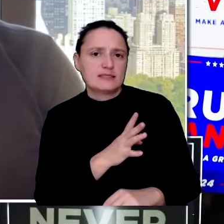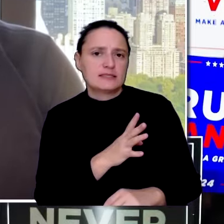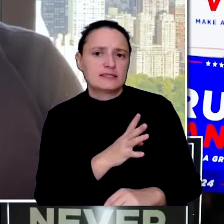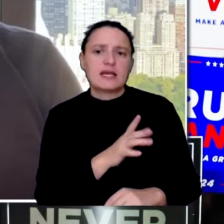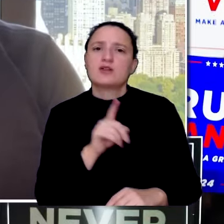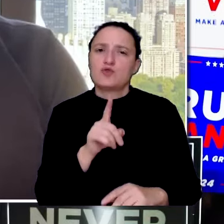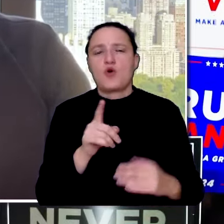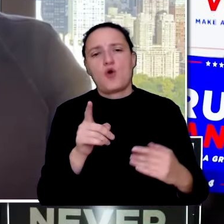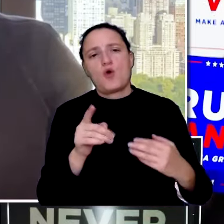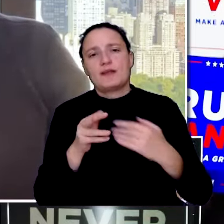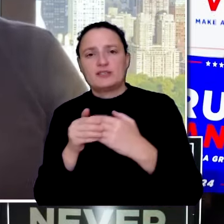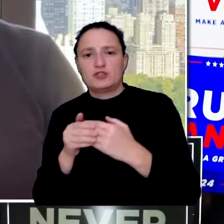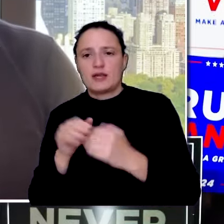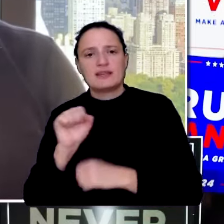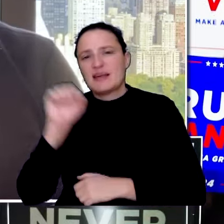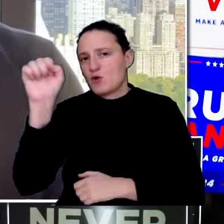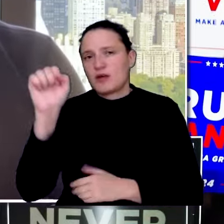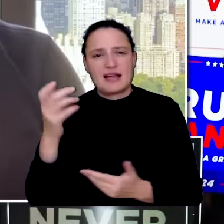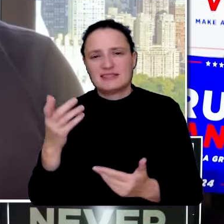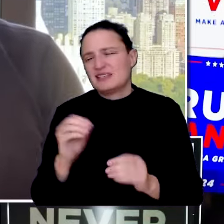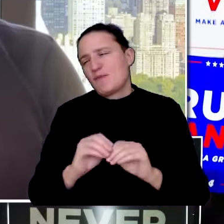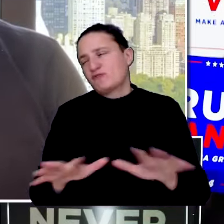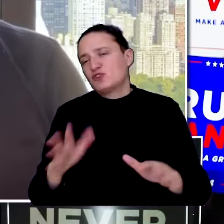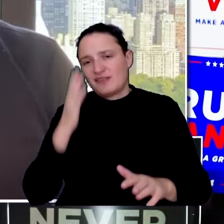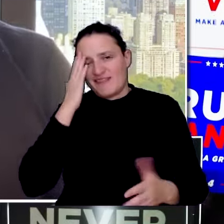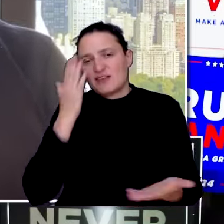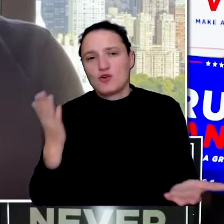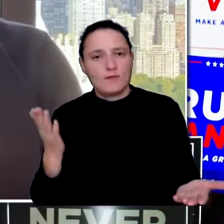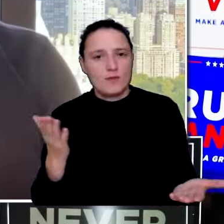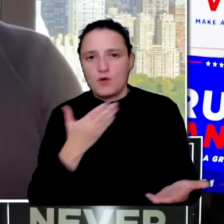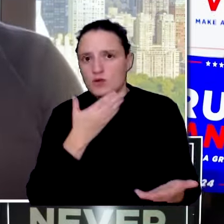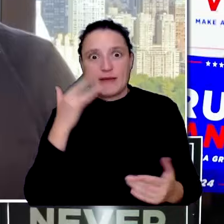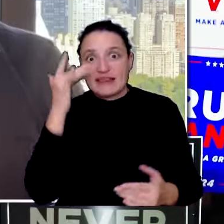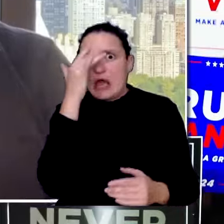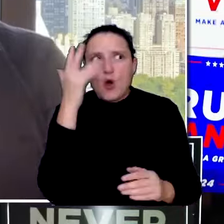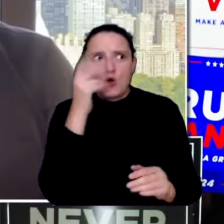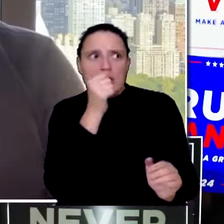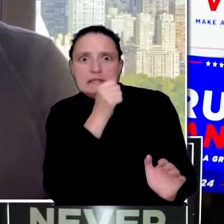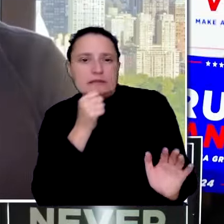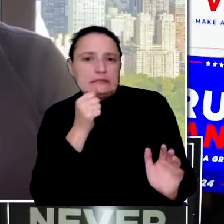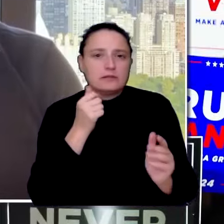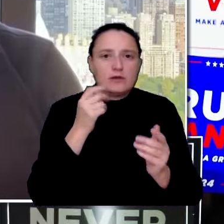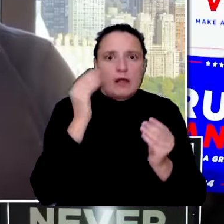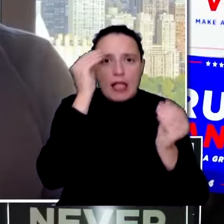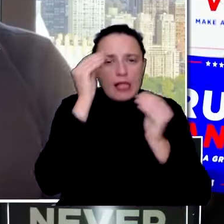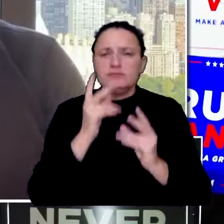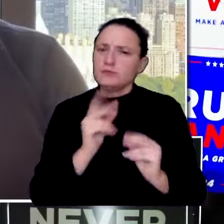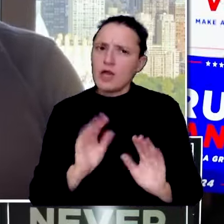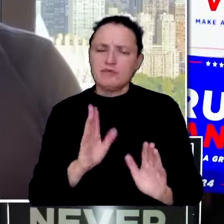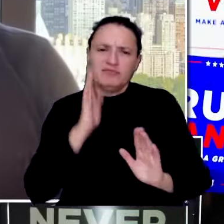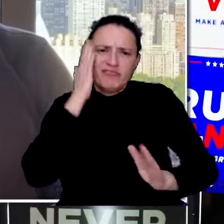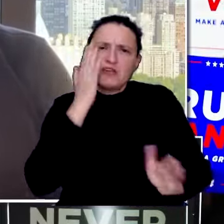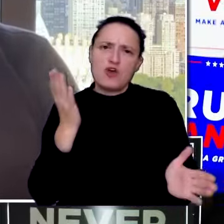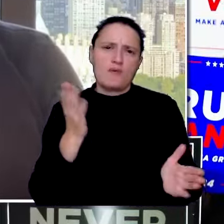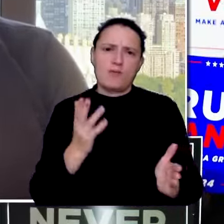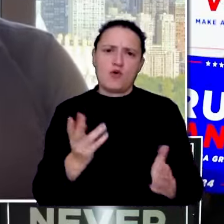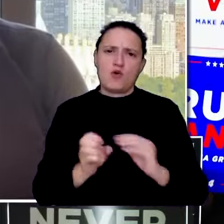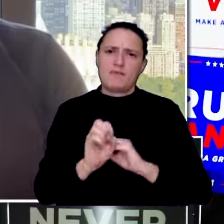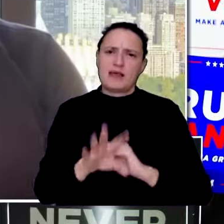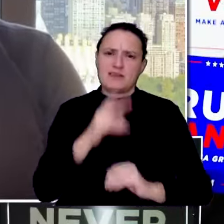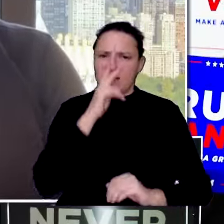sympatyzuje z demokratami. To jest, no, powszechna wiedza, nie żadna teoria spiskowa, jest to, no, wręcz wiadome, i to się przejawia na każdym etapie tej